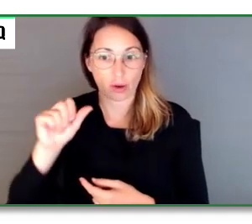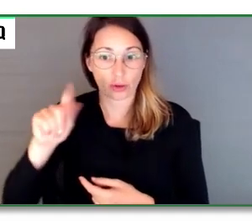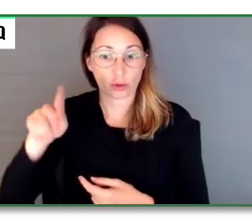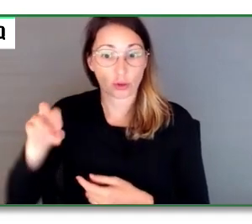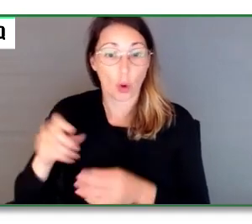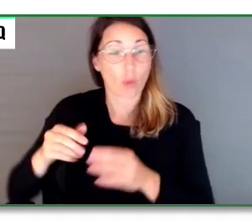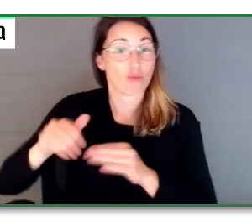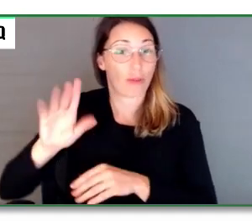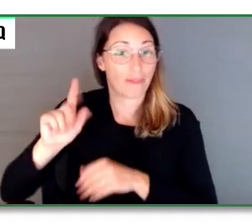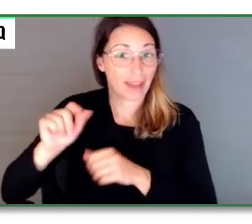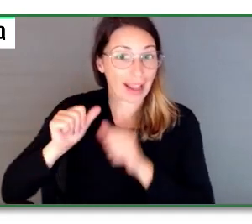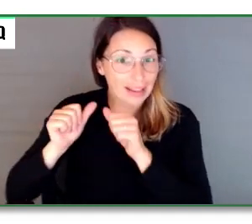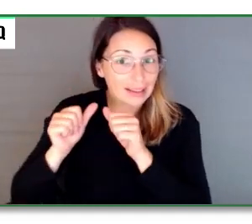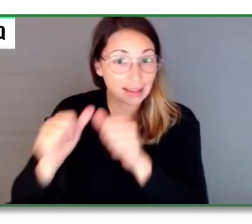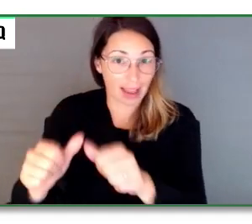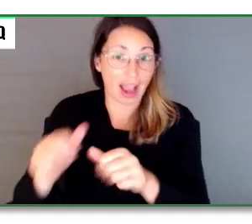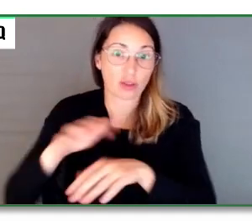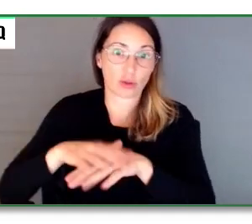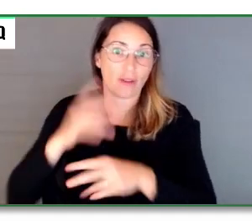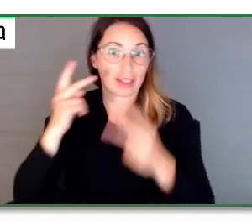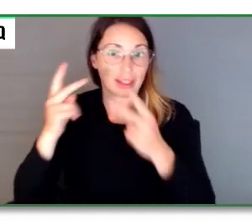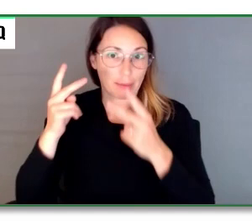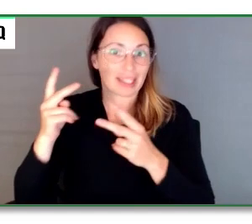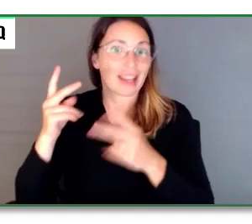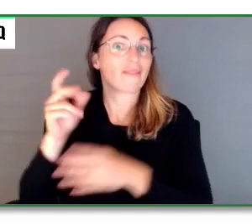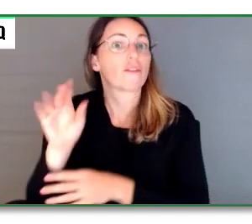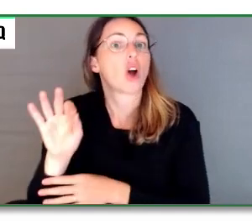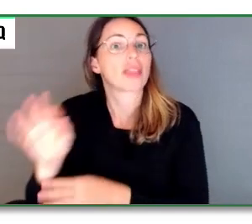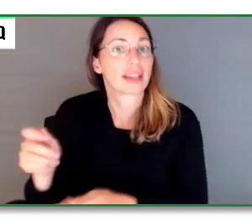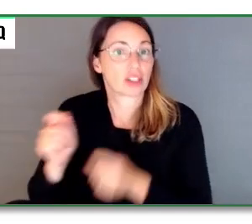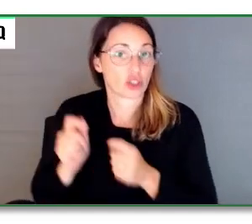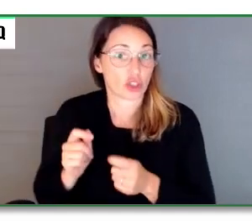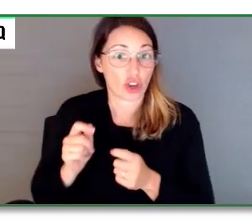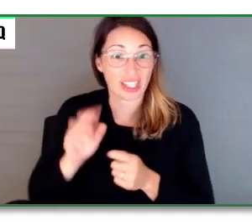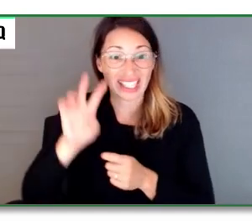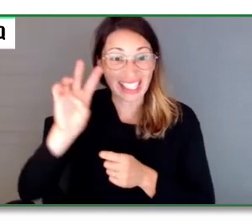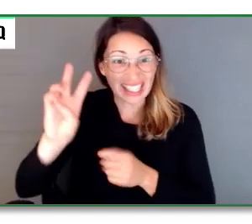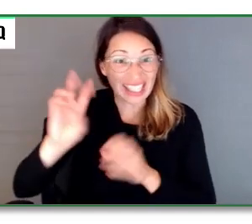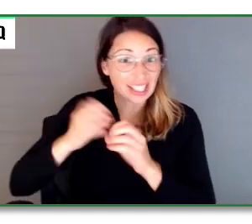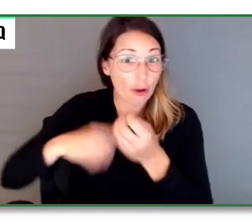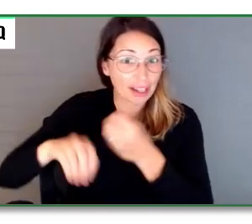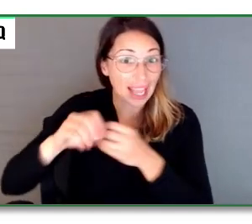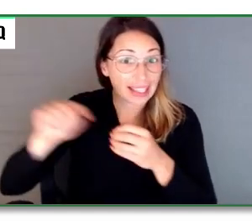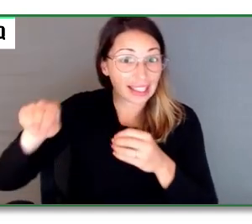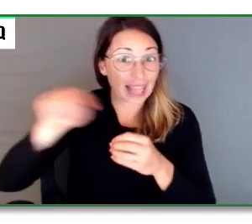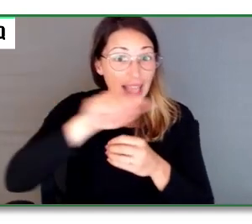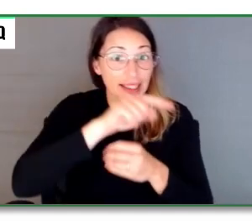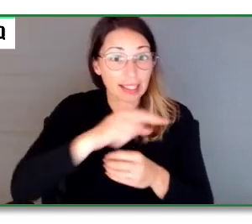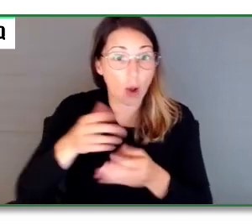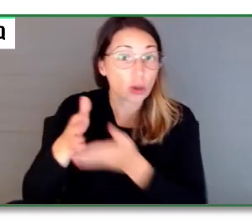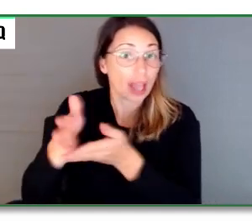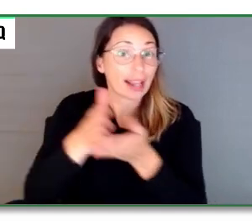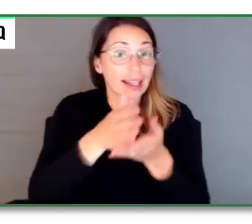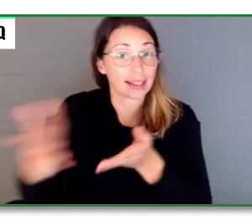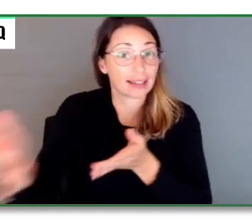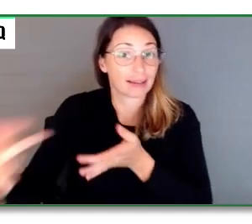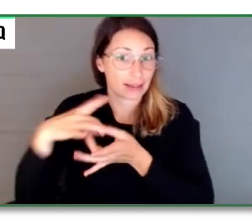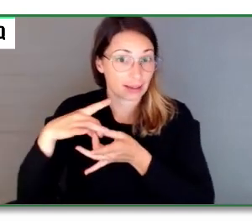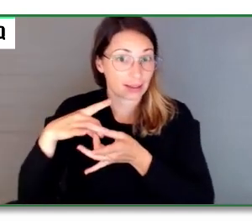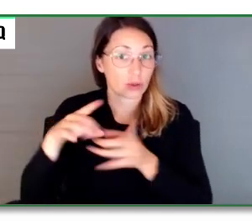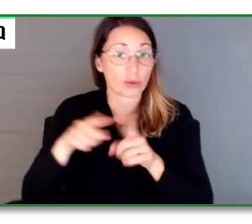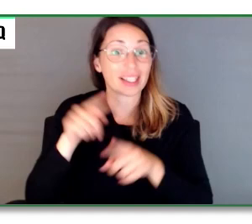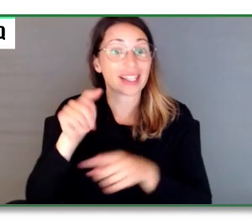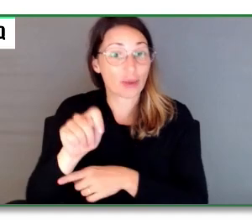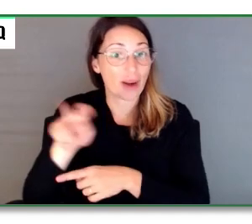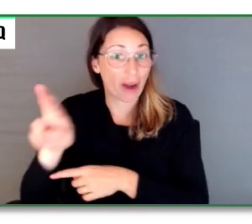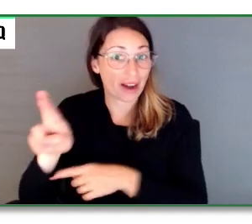de ses 6 organisations caritatives affiliées, y compris le développement de Trail Rider, un appareil d'assistance unique pour la